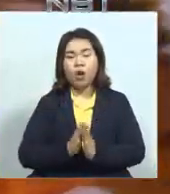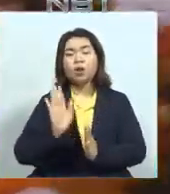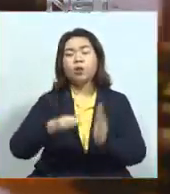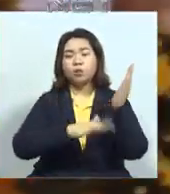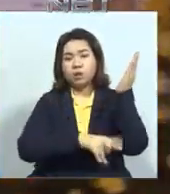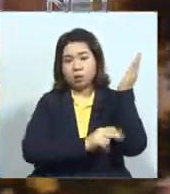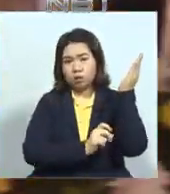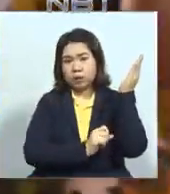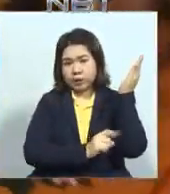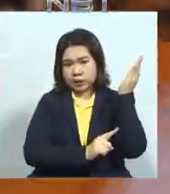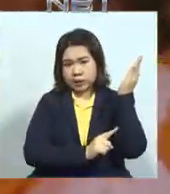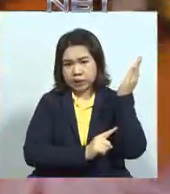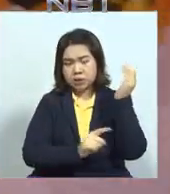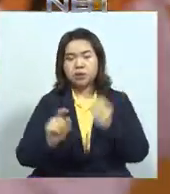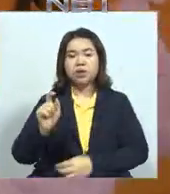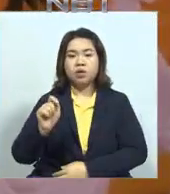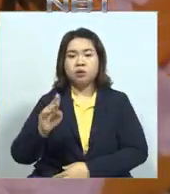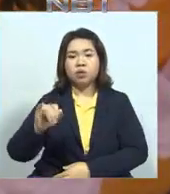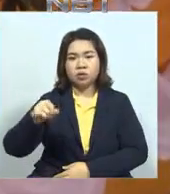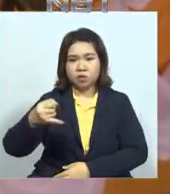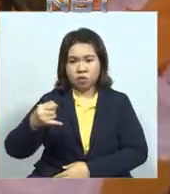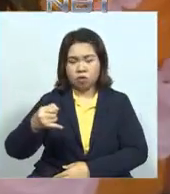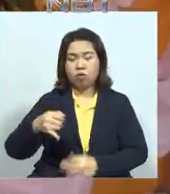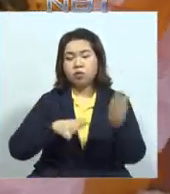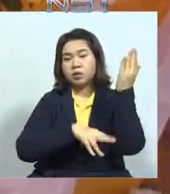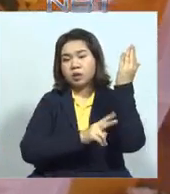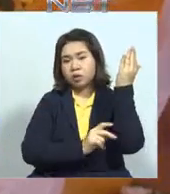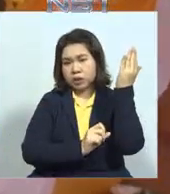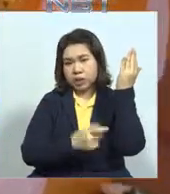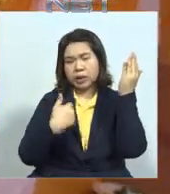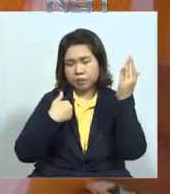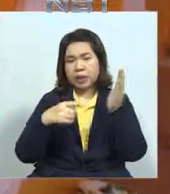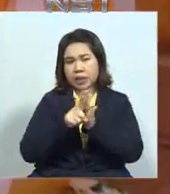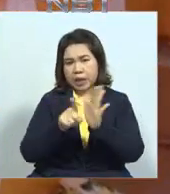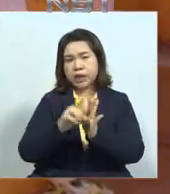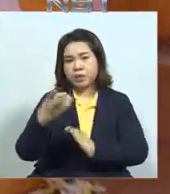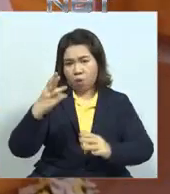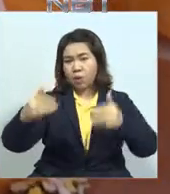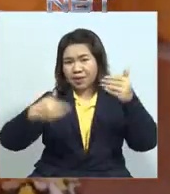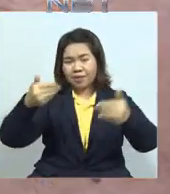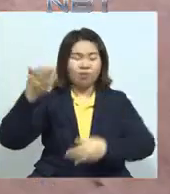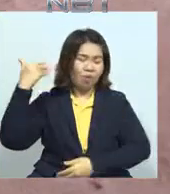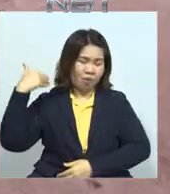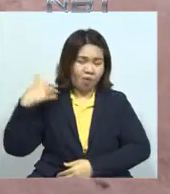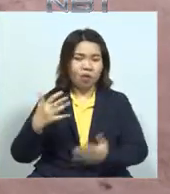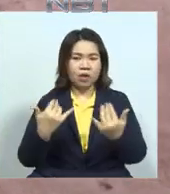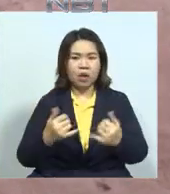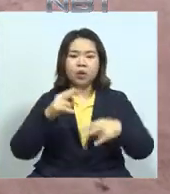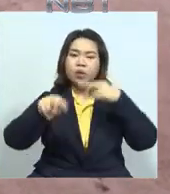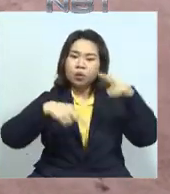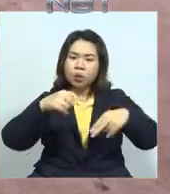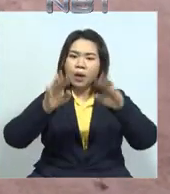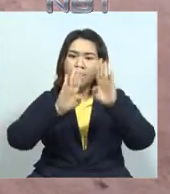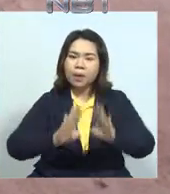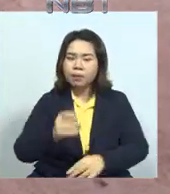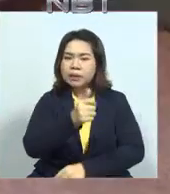มหาวิหารซึ่งทางองค์การบริหารส่วนจังหวัดนครศรีธรรมราชจัดขึ้นเป็นครั้งที่16แล้วนะคะเพื่ออนุรักษ์แล้วก็สืบสานประเ